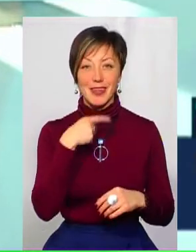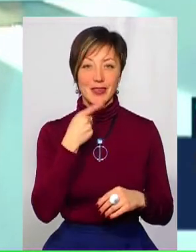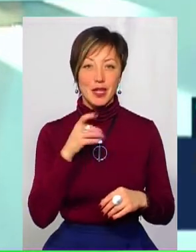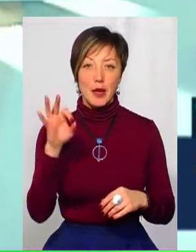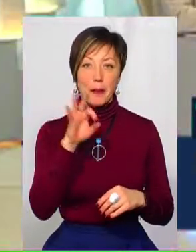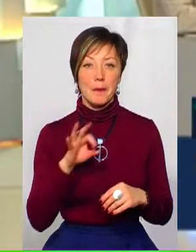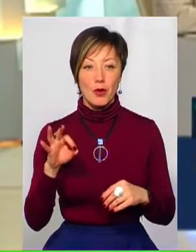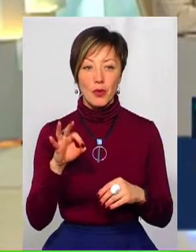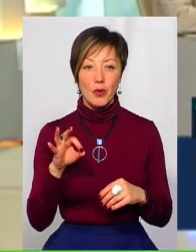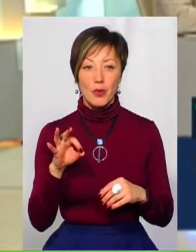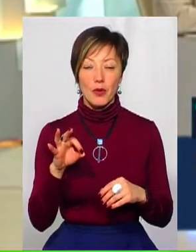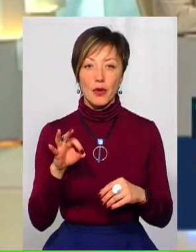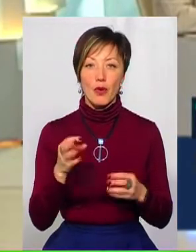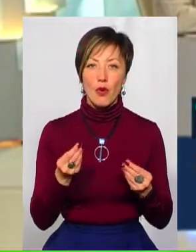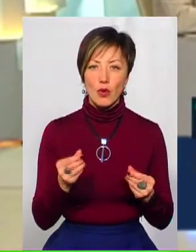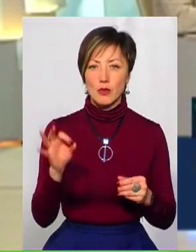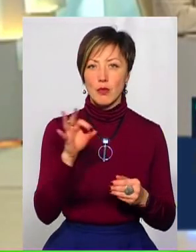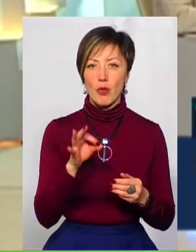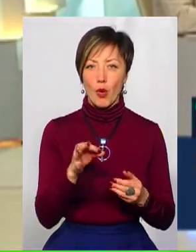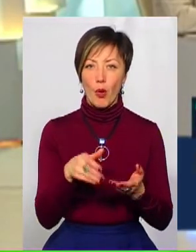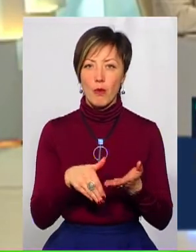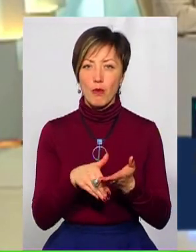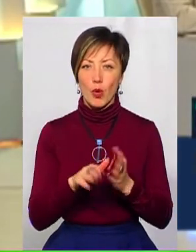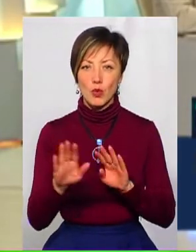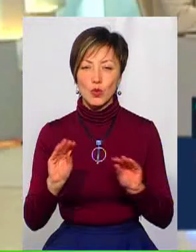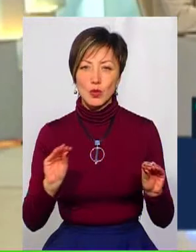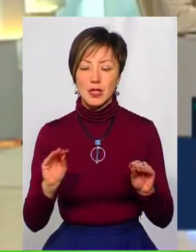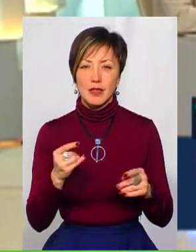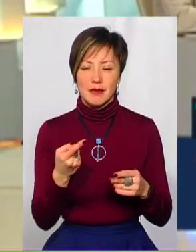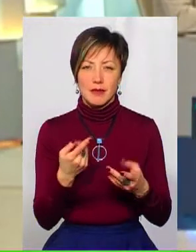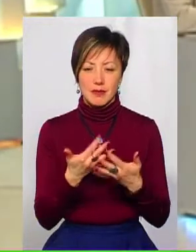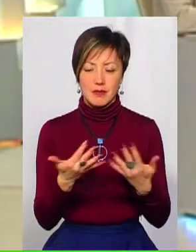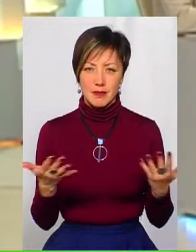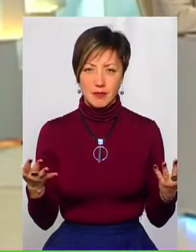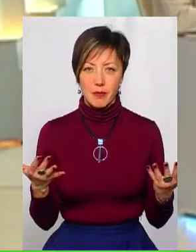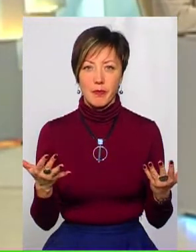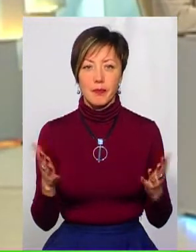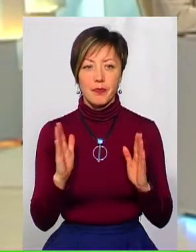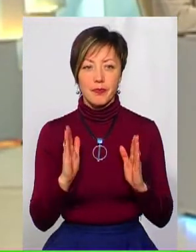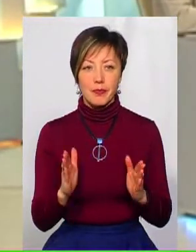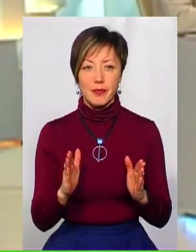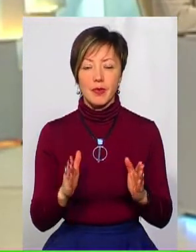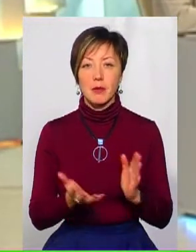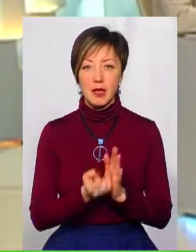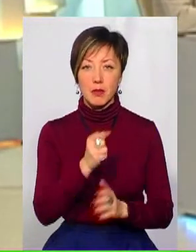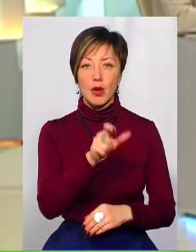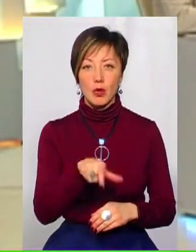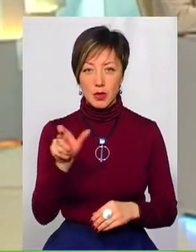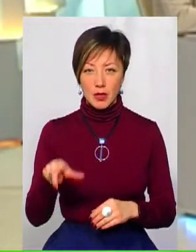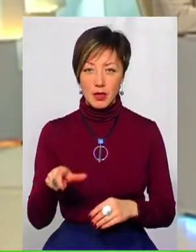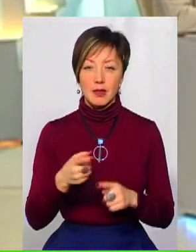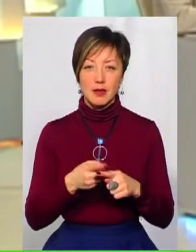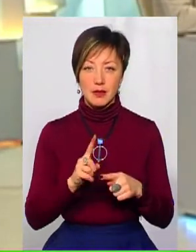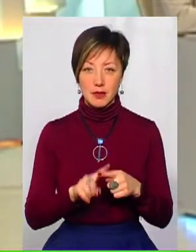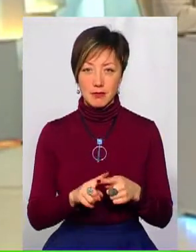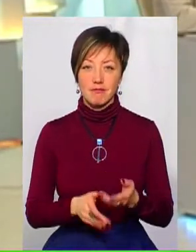про гроші, продюсерів, ми говорили про різні речі. Я рахую, що виключно така підтримка людей, вона ставить людей на ноги.